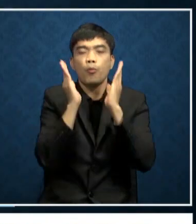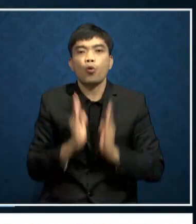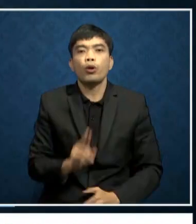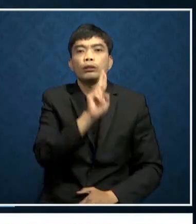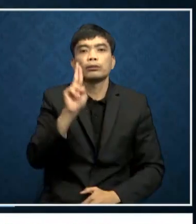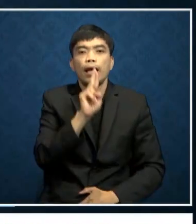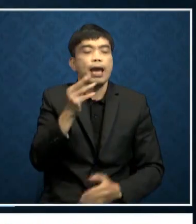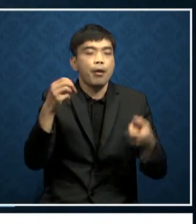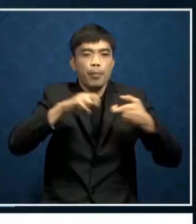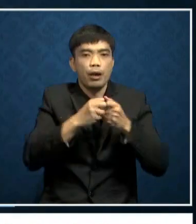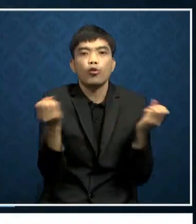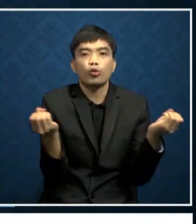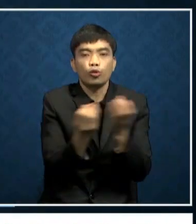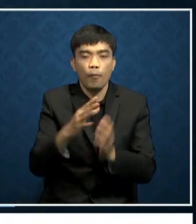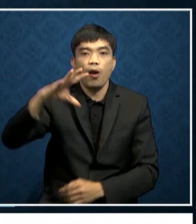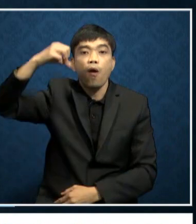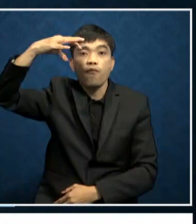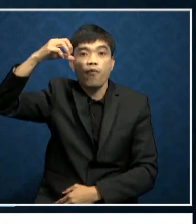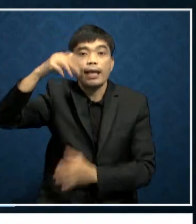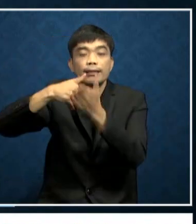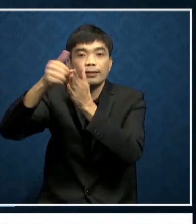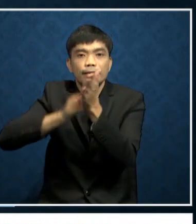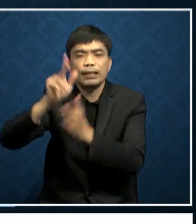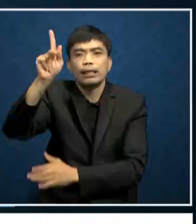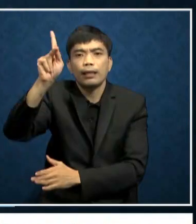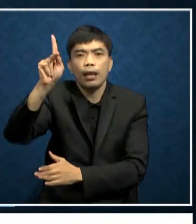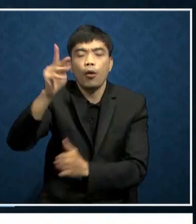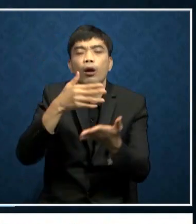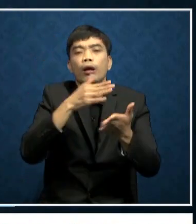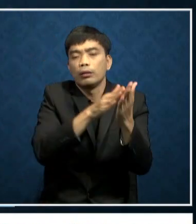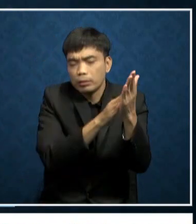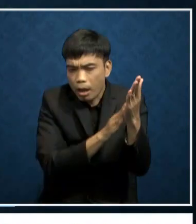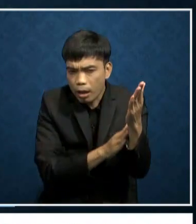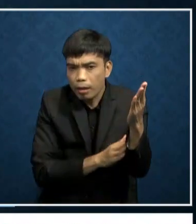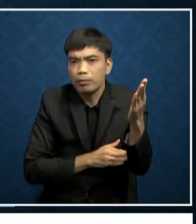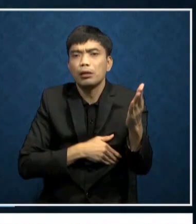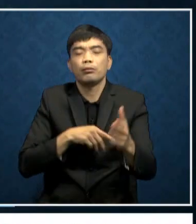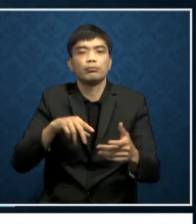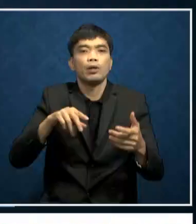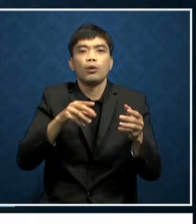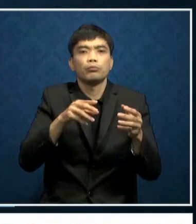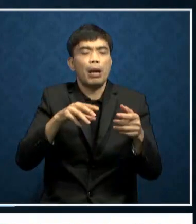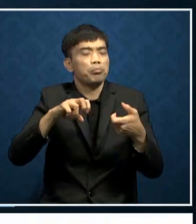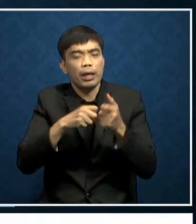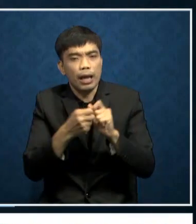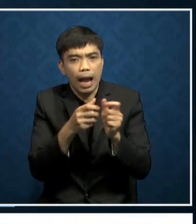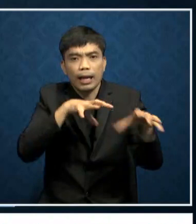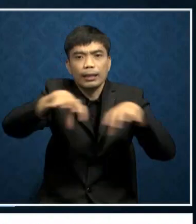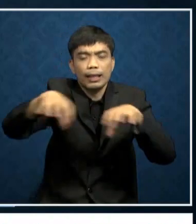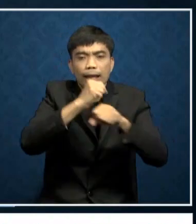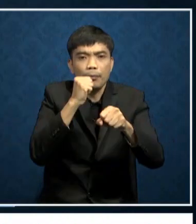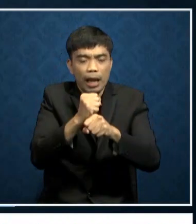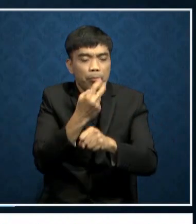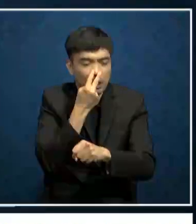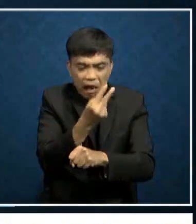ให้เอ่อไฟฟ้าสีเขียวเข้าระบบมีความล่าช้าอีกทั้งเป็นเพียงแนวทางกำกับแต่อย่างเดียวไม่พบการดำเนิน